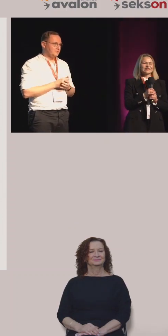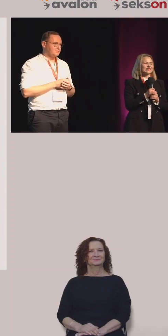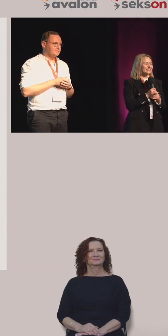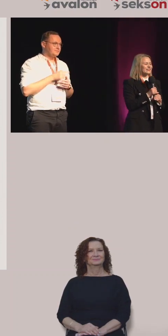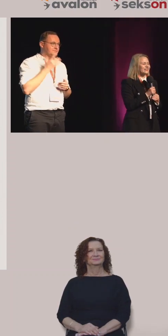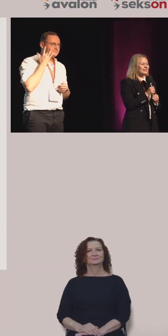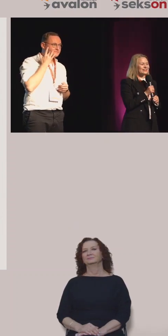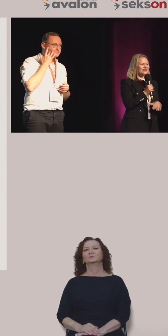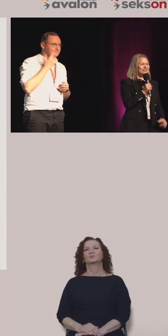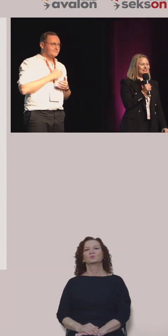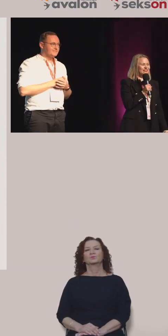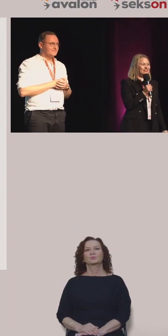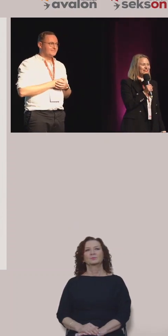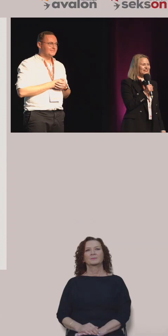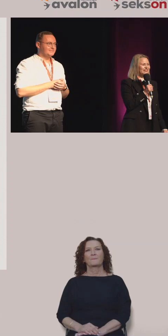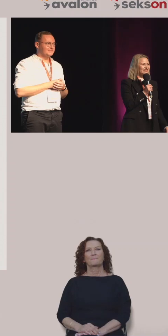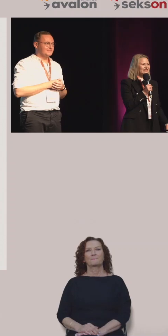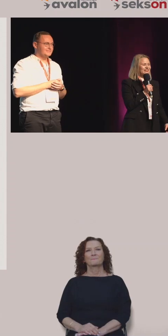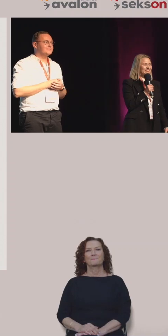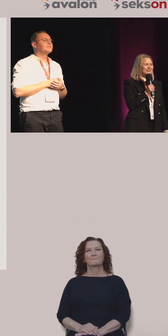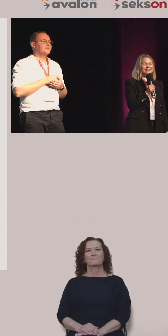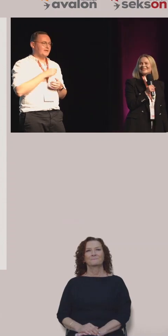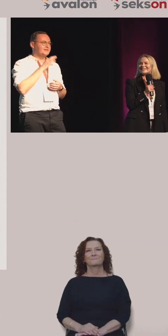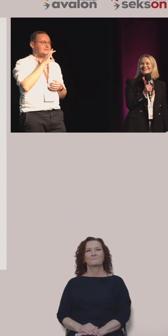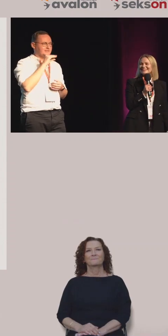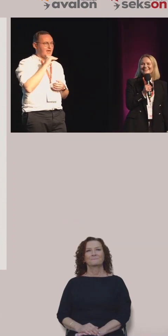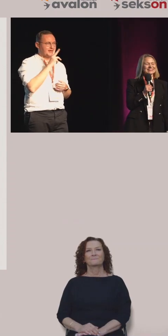Czyli osoba biseksualna?